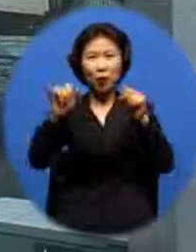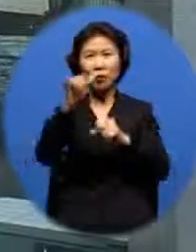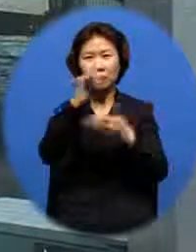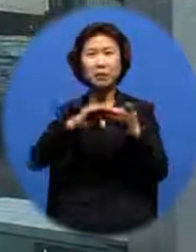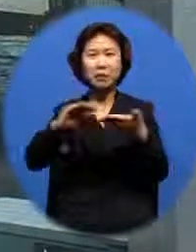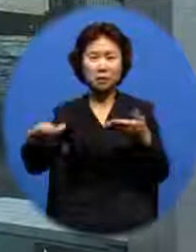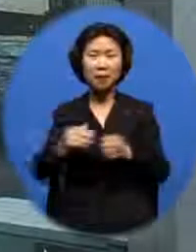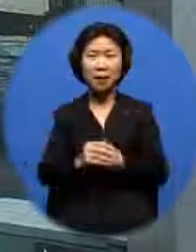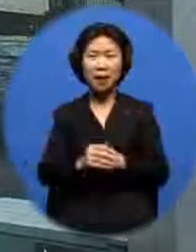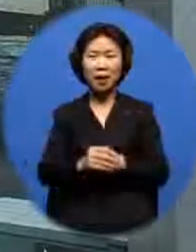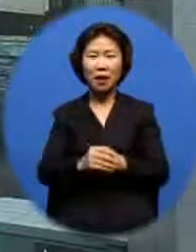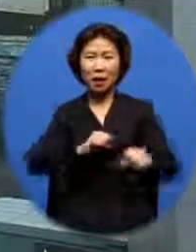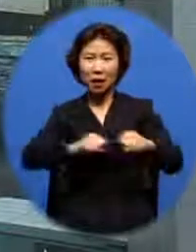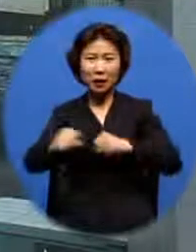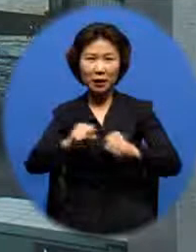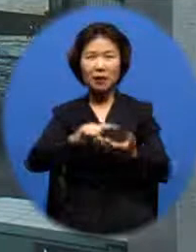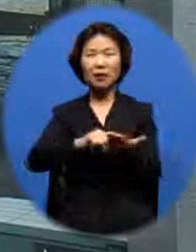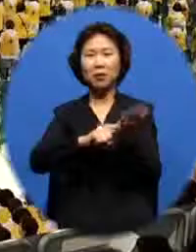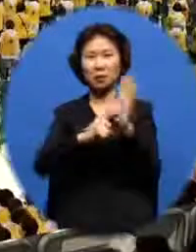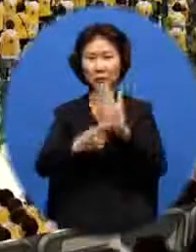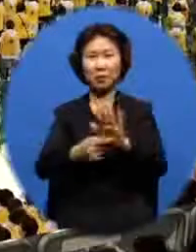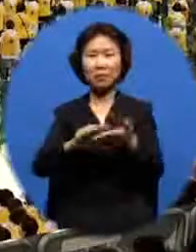그 활기찬 현장을 다녀왔습니다.